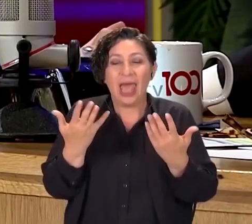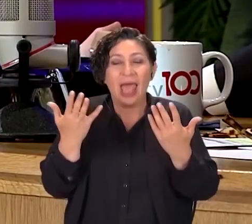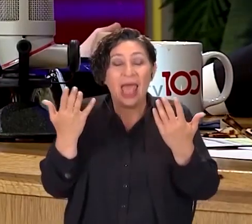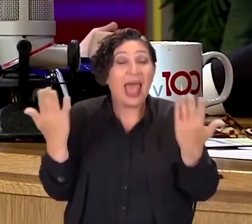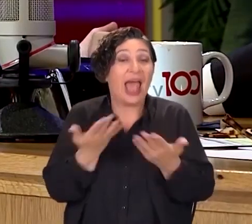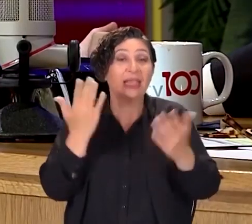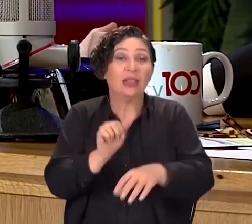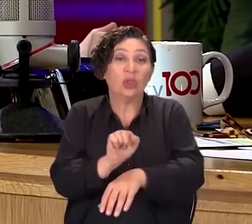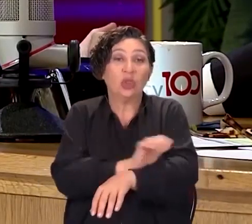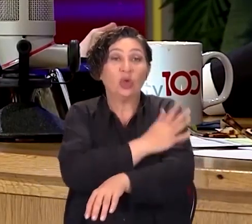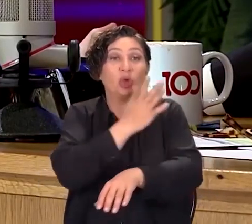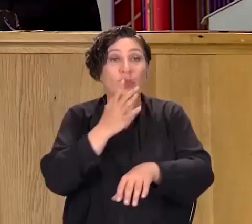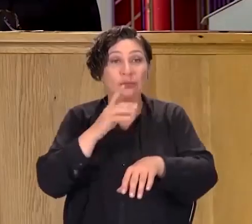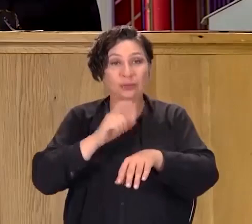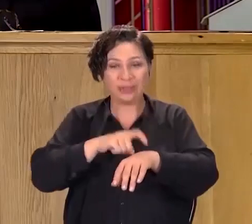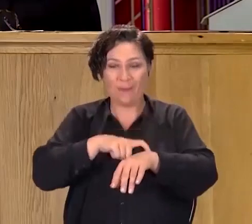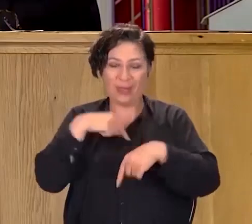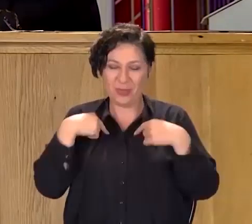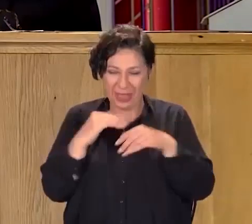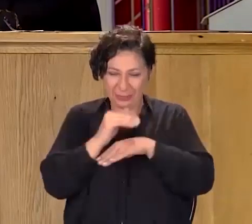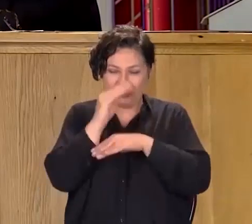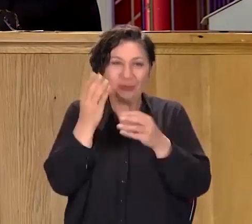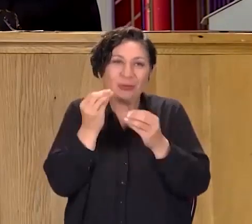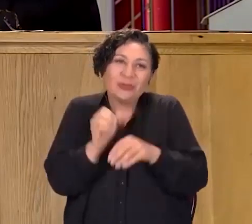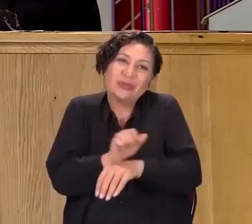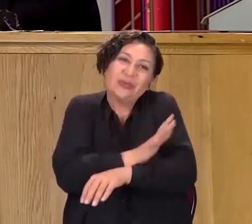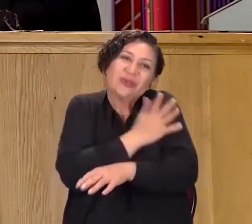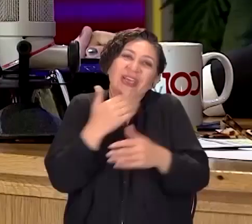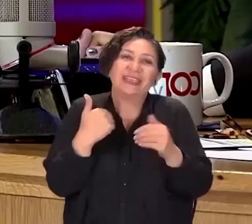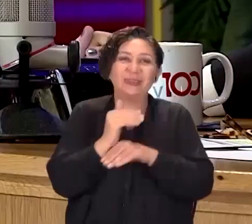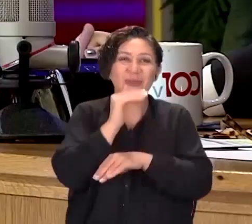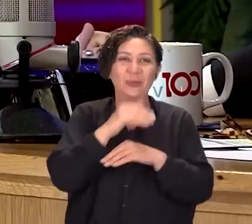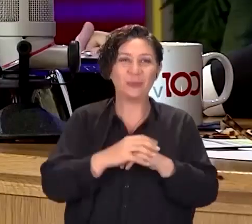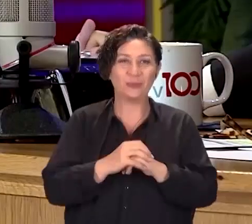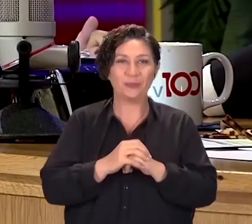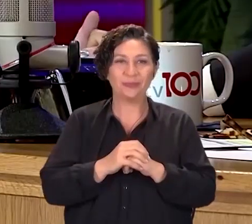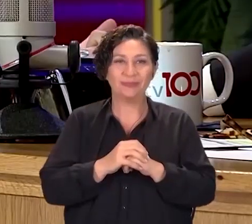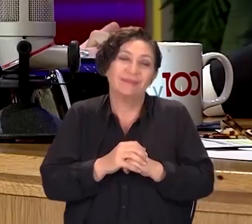duygulu süremi yaşıyorum. Çok duygulu yaşıyorum.